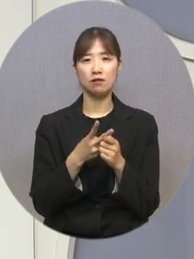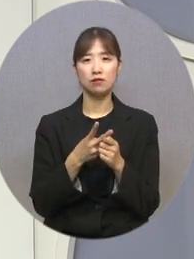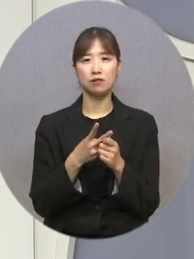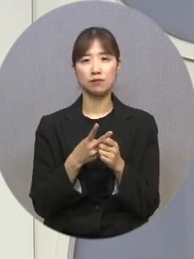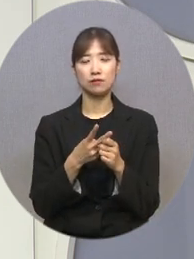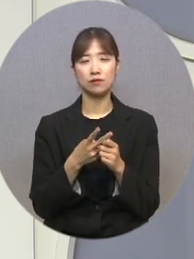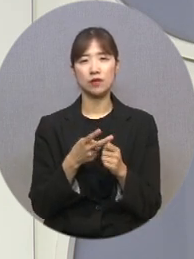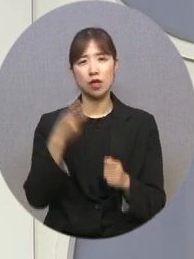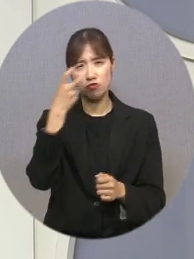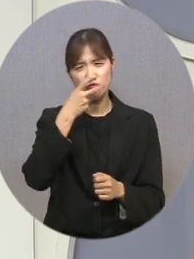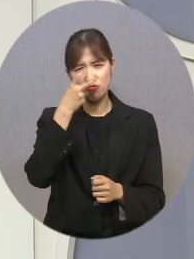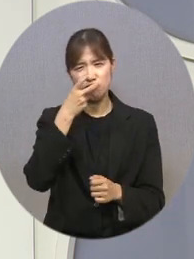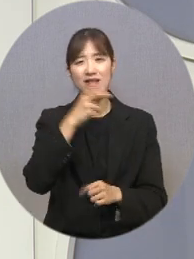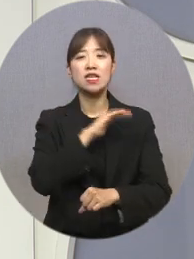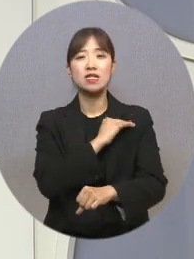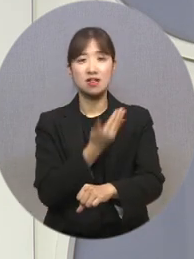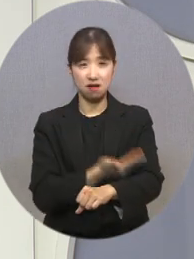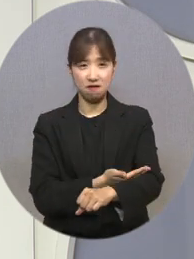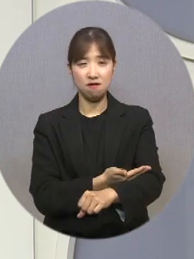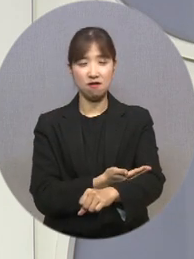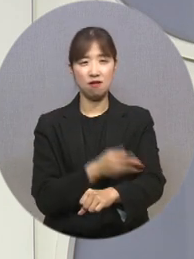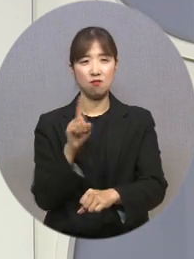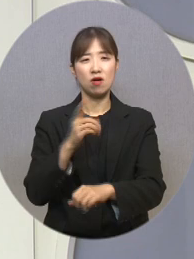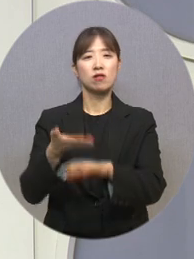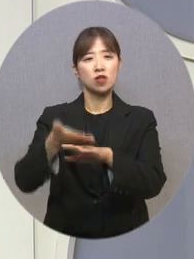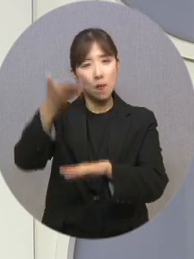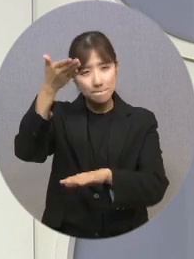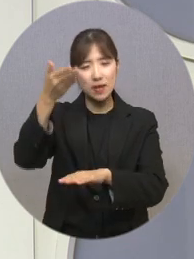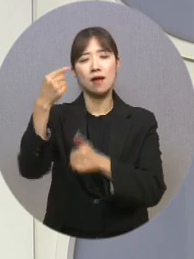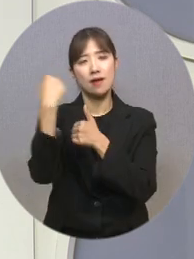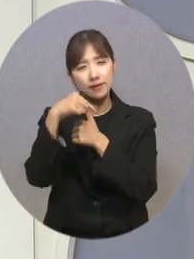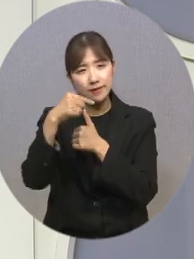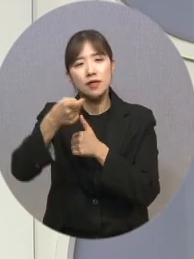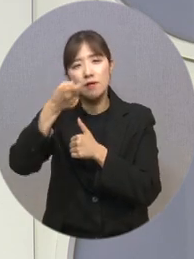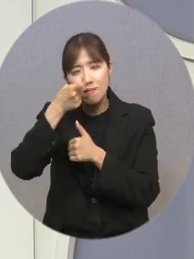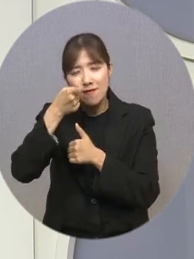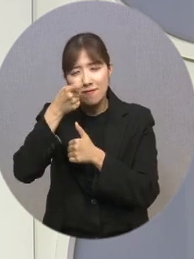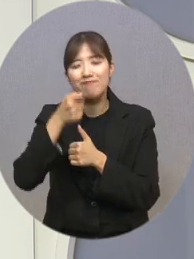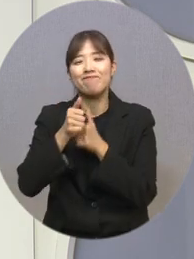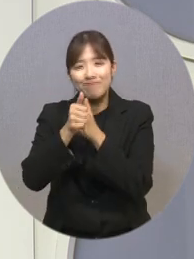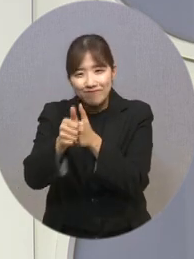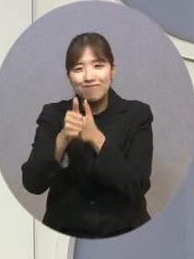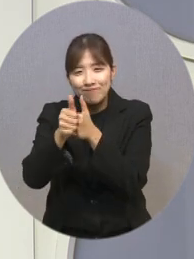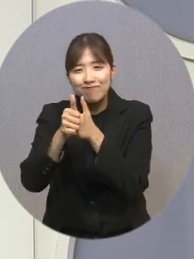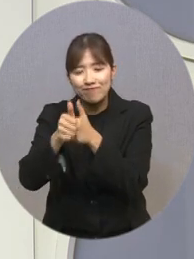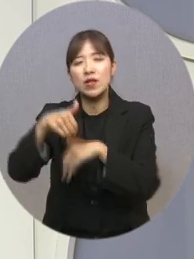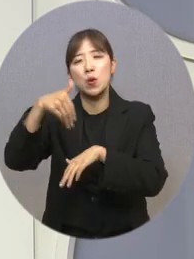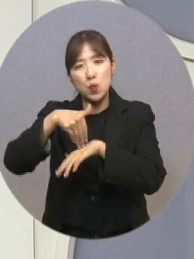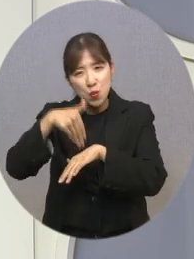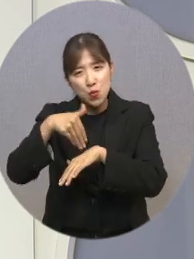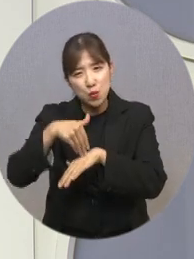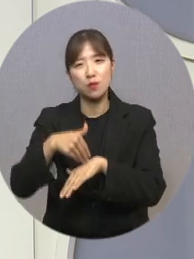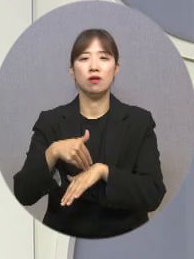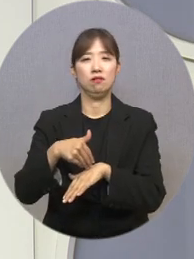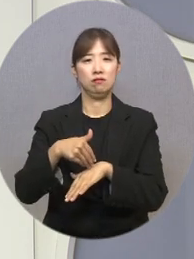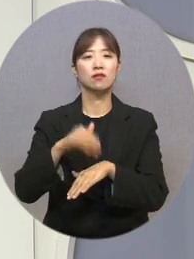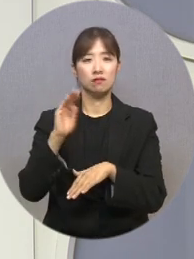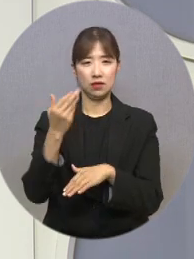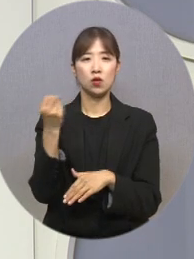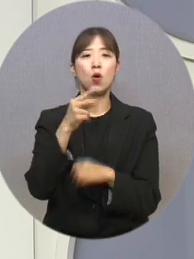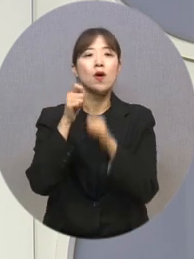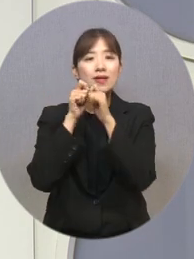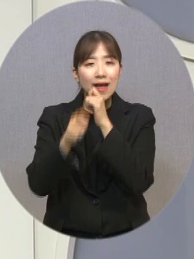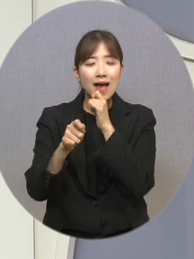그 수사의 어떤 실력이라는 게 어떤 선배의 어떤 지도 편달 뭐 이런 걸로 해서 여기까지 갈고 닦아져서 여기까지 왔거든요. 그리고 사기